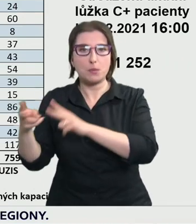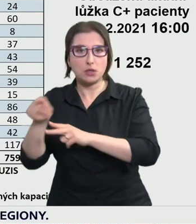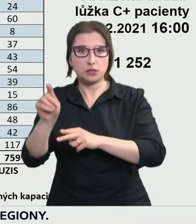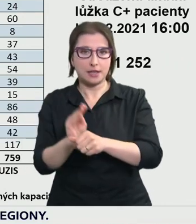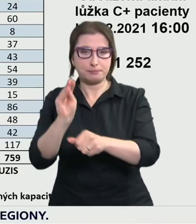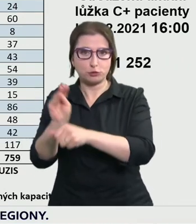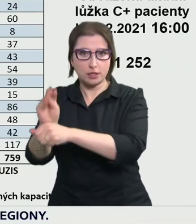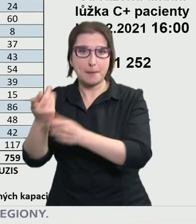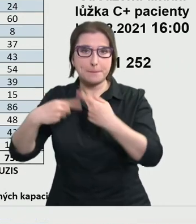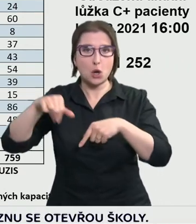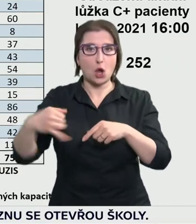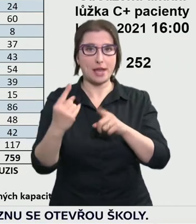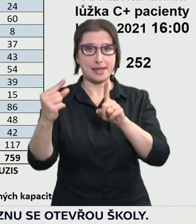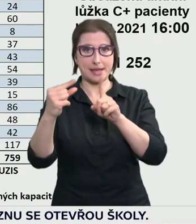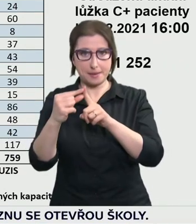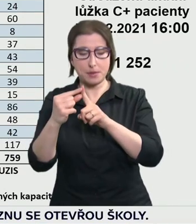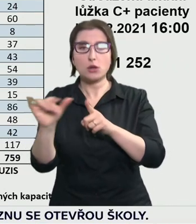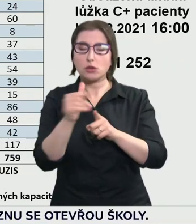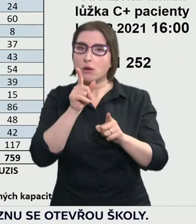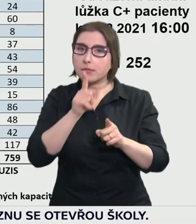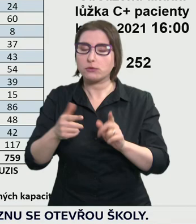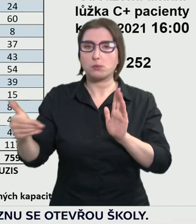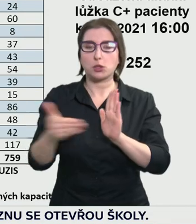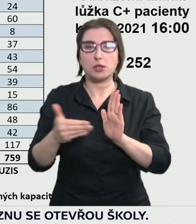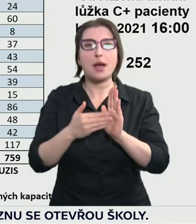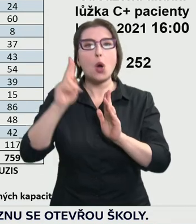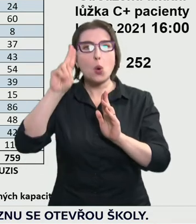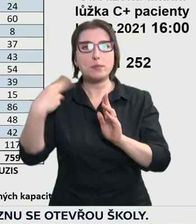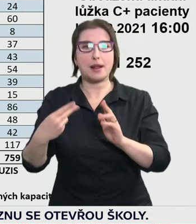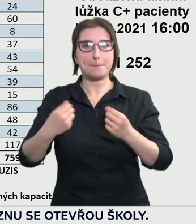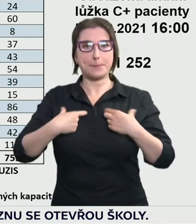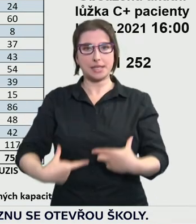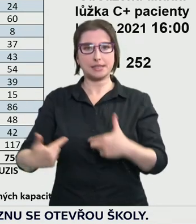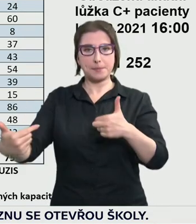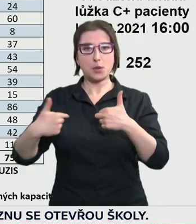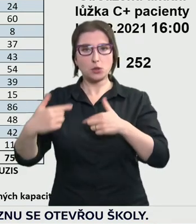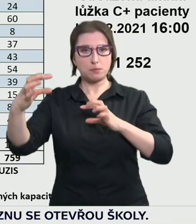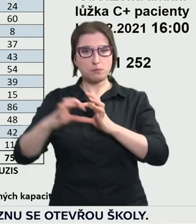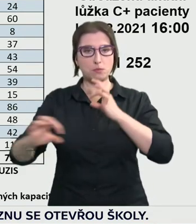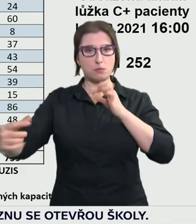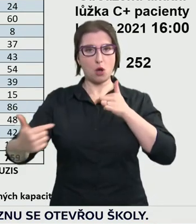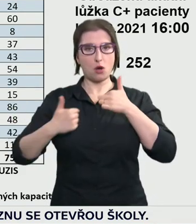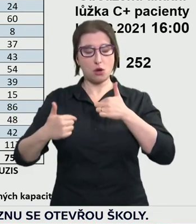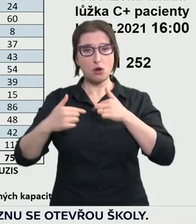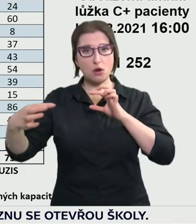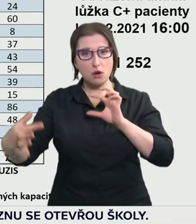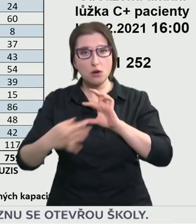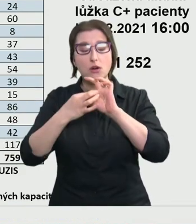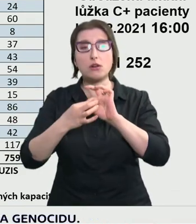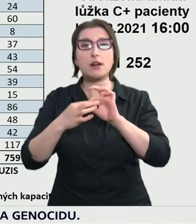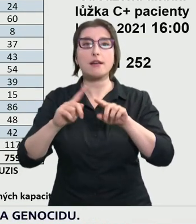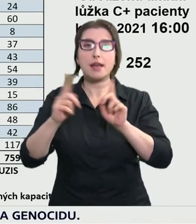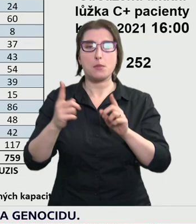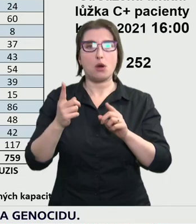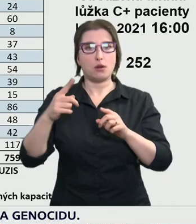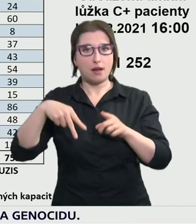znamená pro pacienty, kteří budou potřebovat umělou plicní ventilaci a nebo pobyt na jednotce intenzivní péče. A daří se